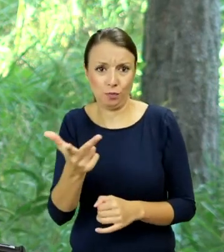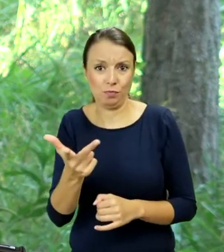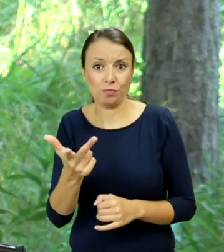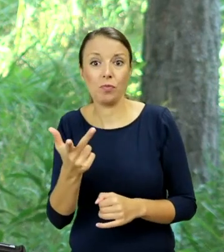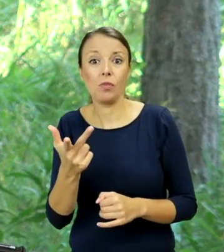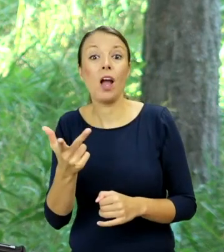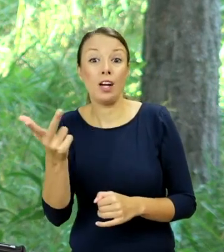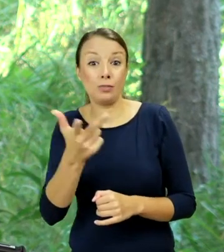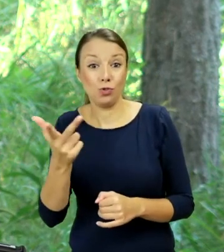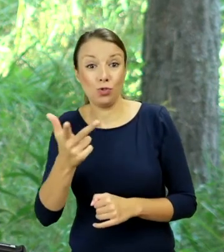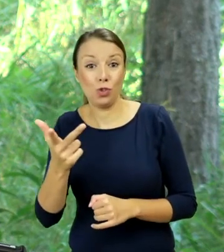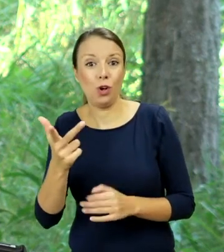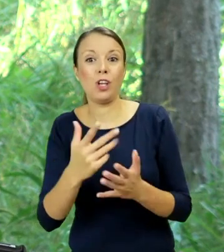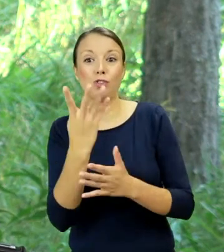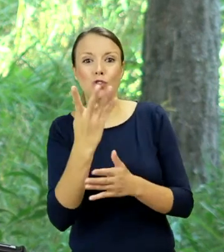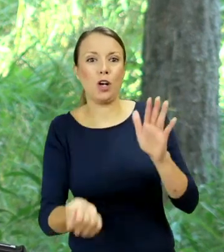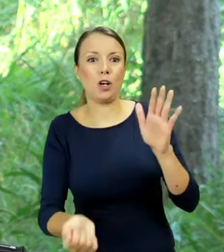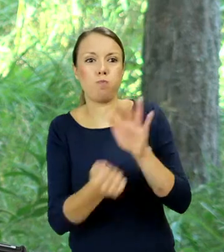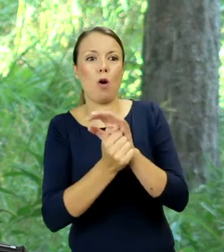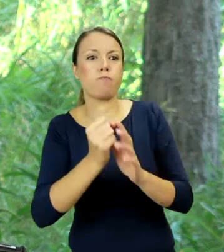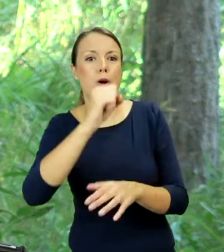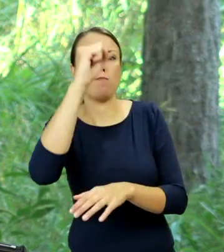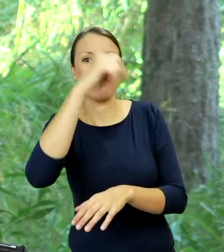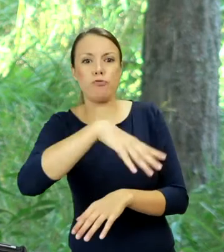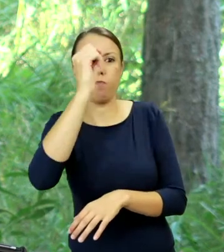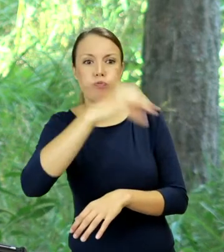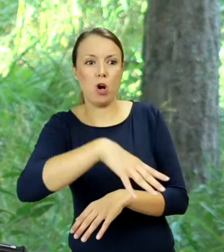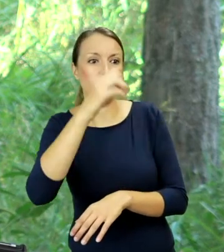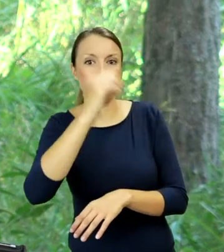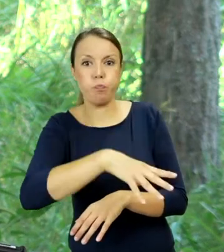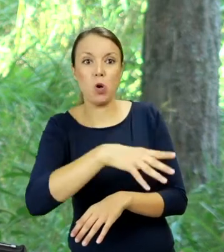zrzuciły 4 bomby pod nogi